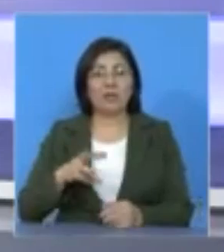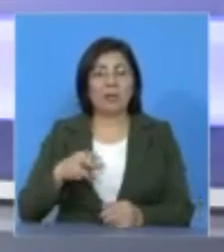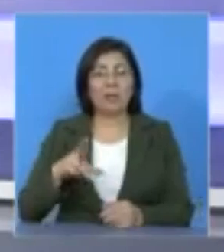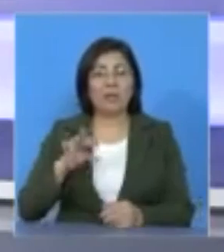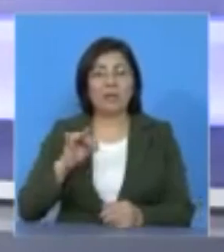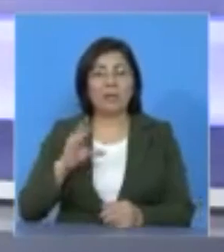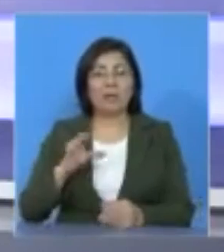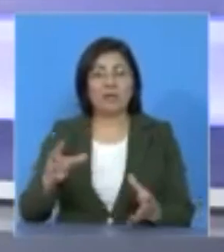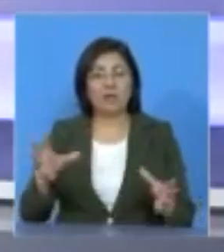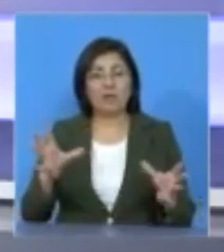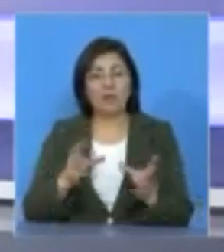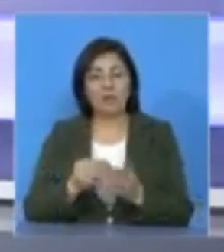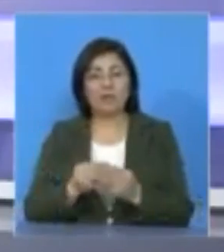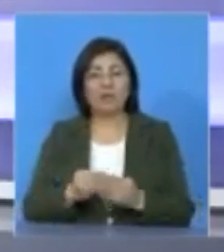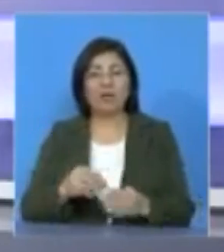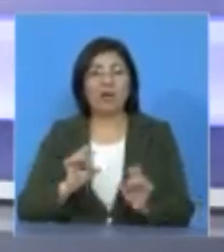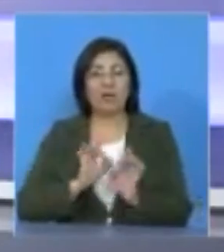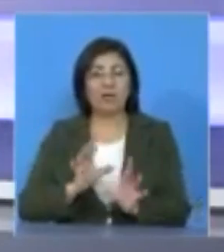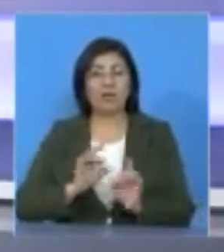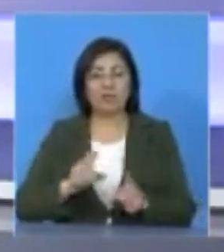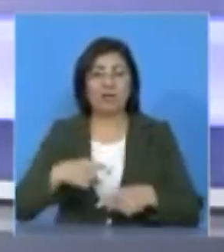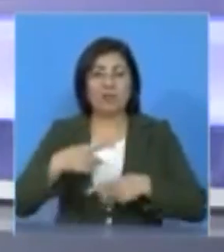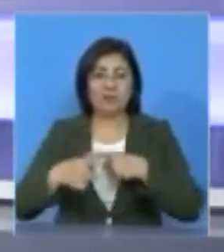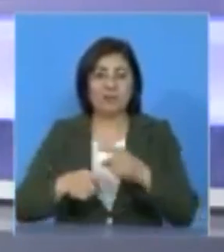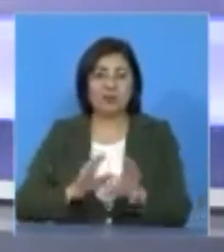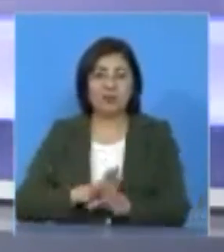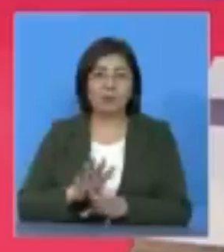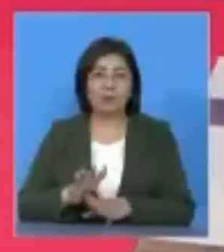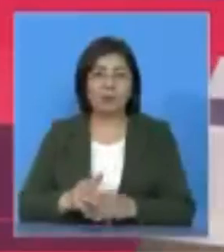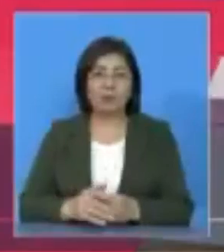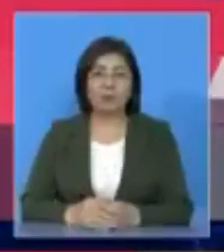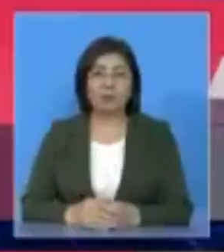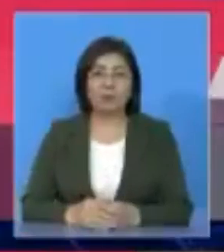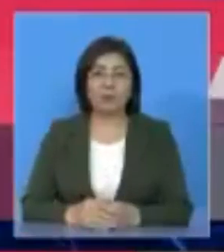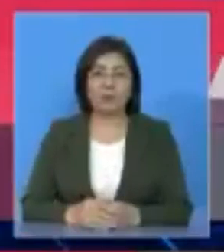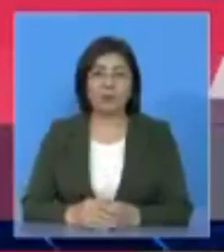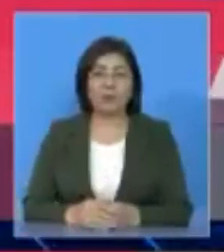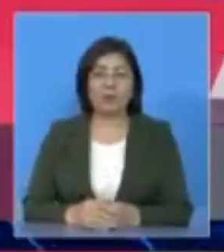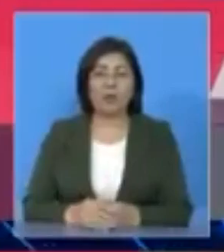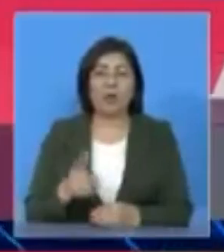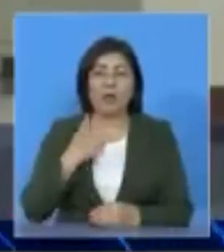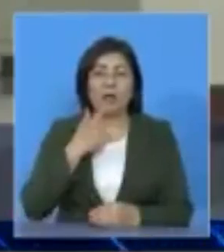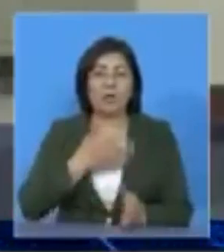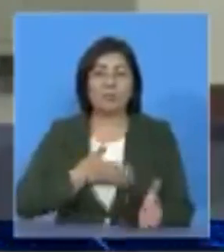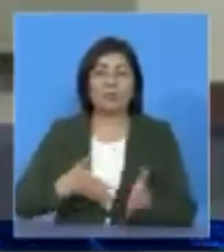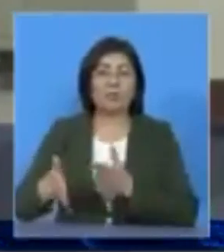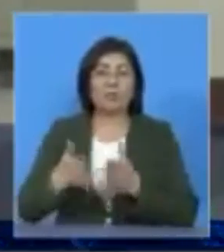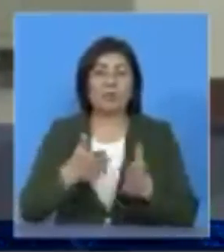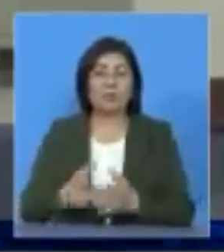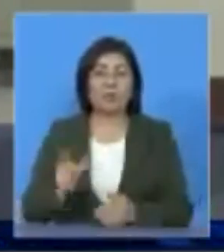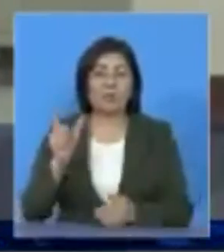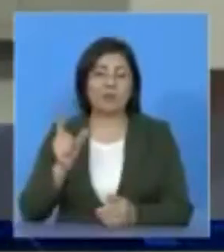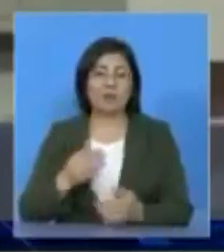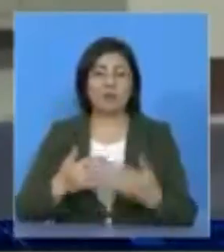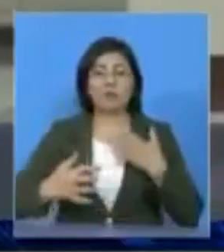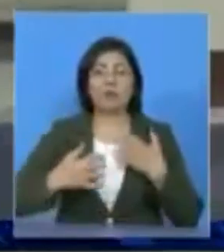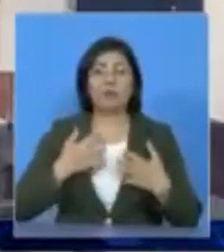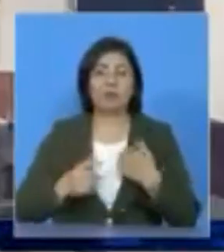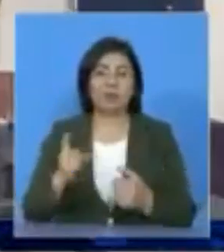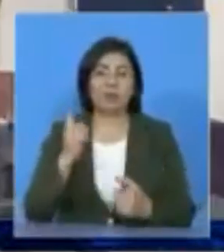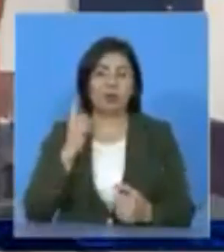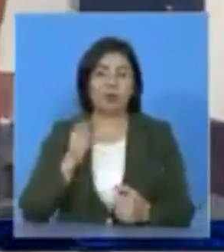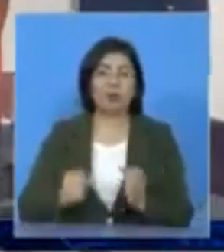Кудайбергеновым на концерт, расскажет Динара Абдуалиева. Красная дорожка. Зрители с нетерпением ждут